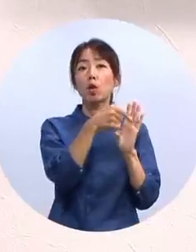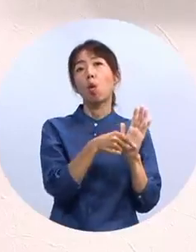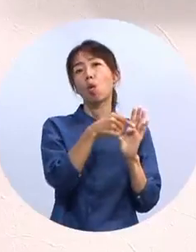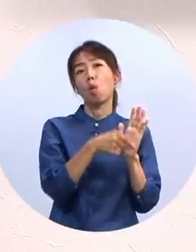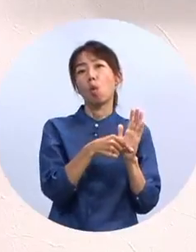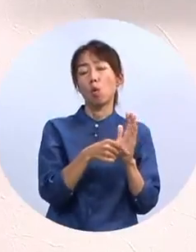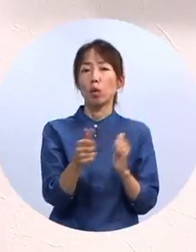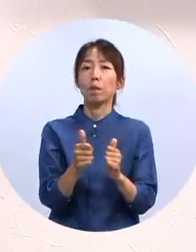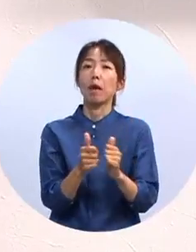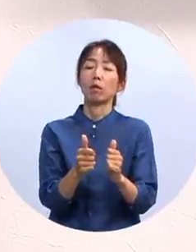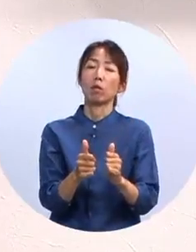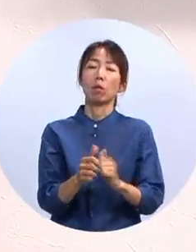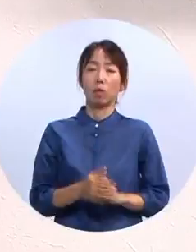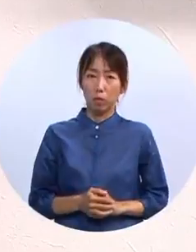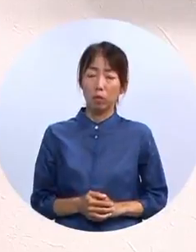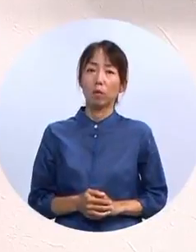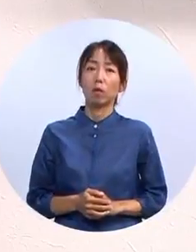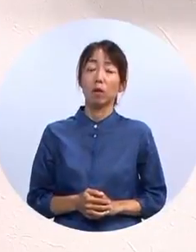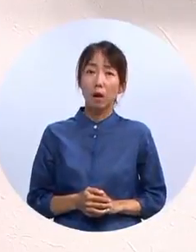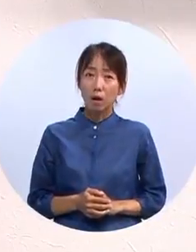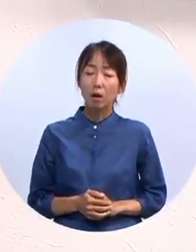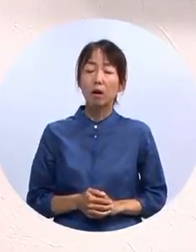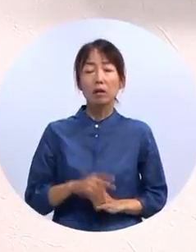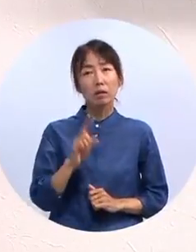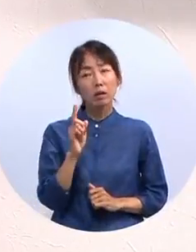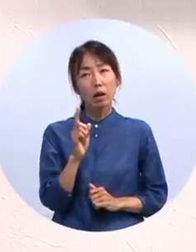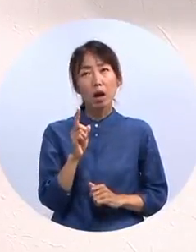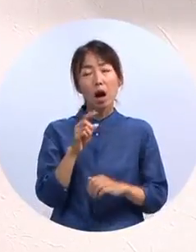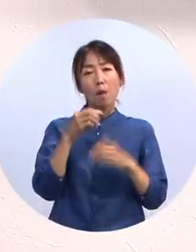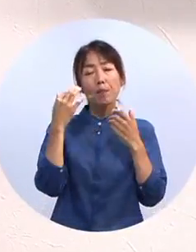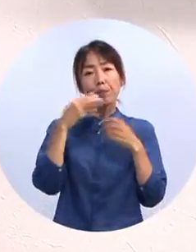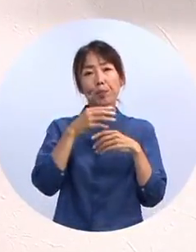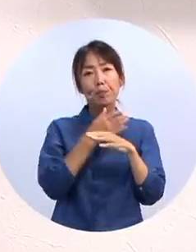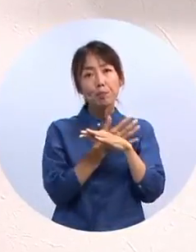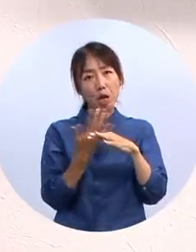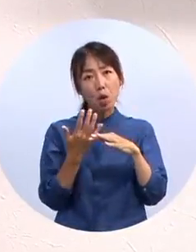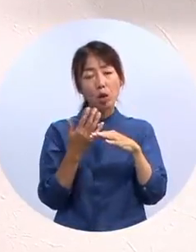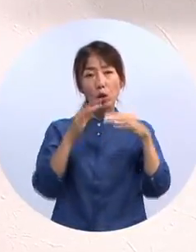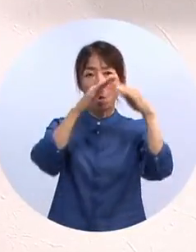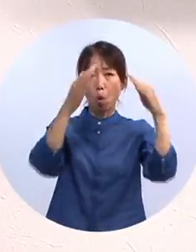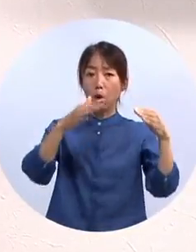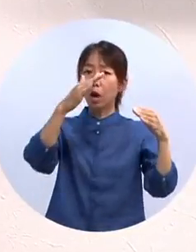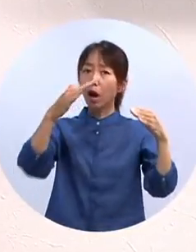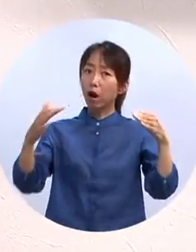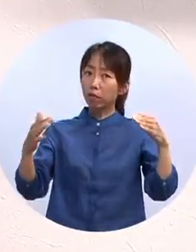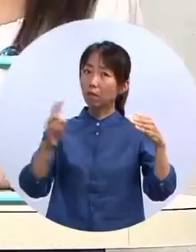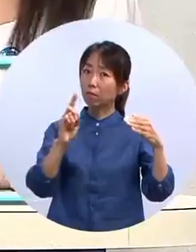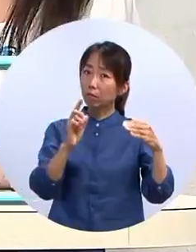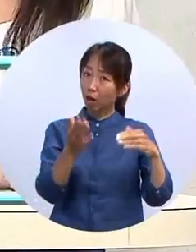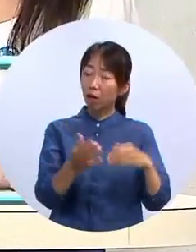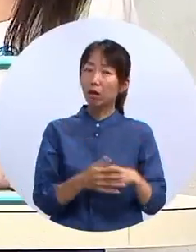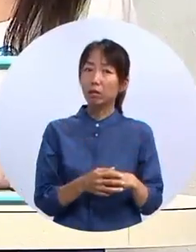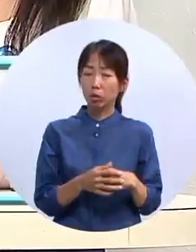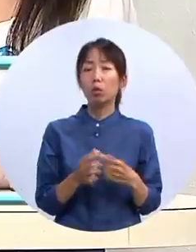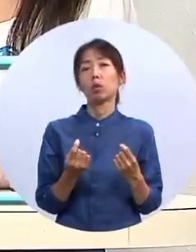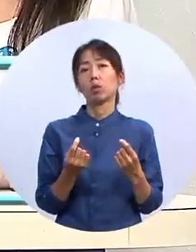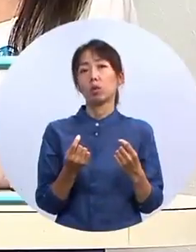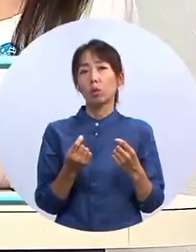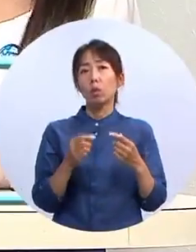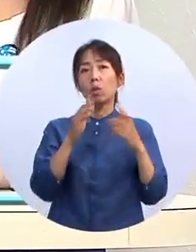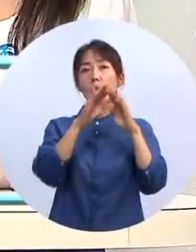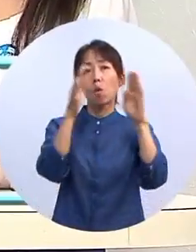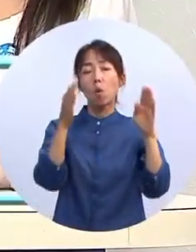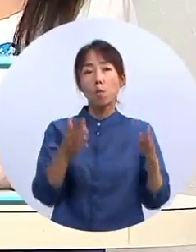。 確か綺麗にできた緑のカーテンなどを応募してもらい表彰するものですよね。 はい、緑のカーテン